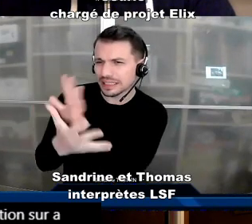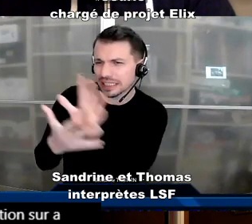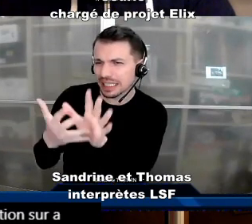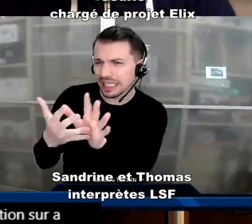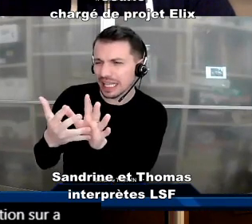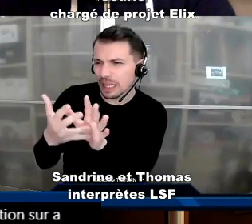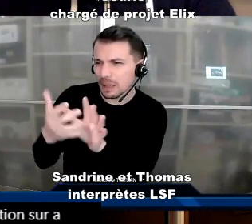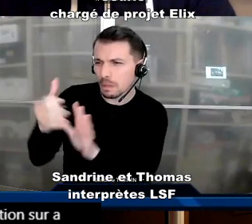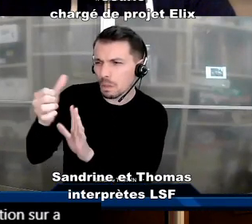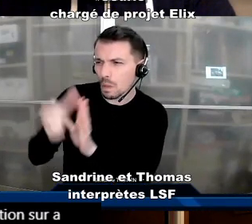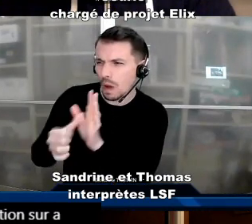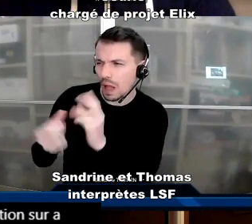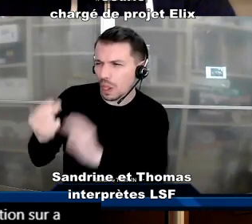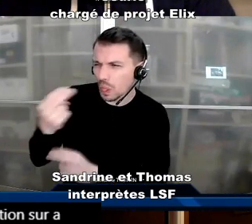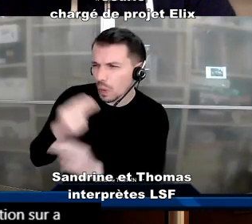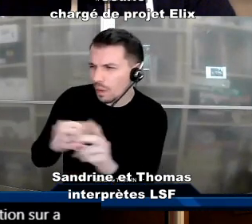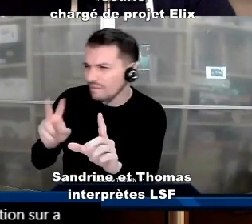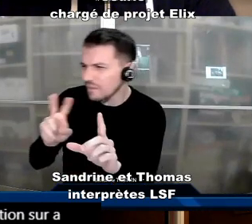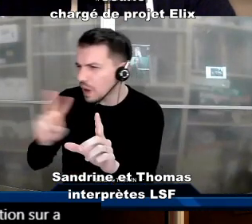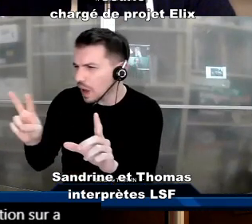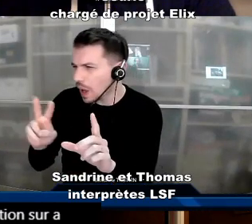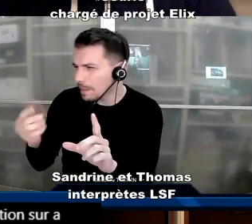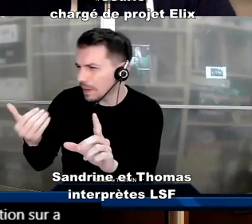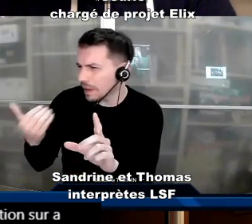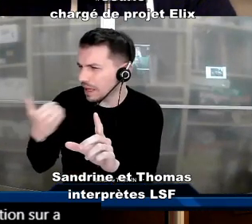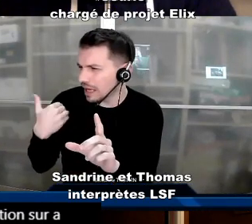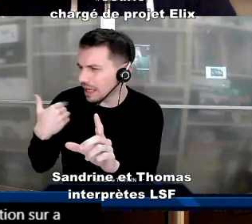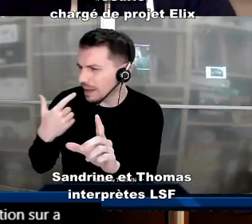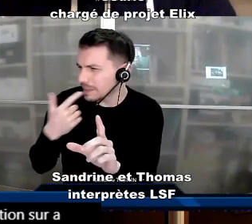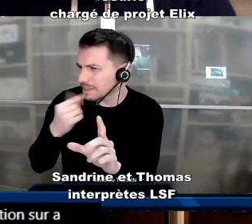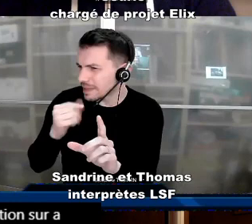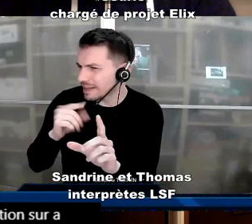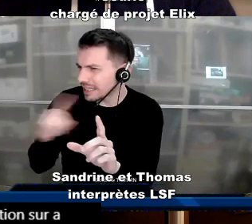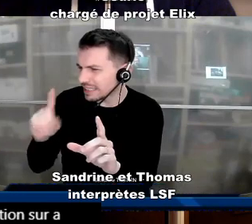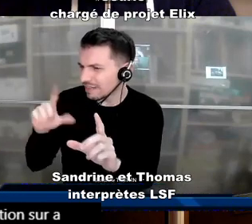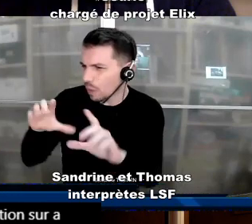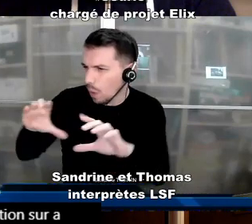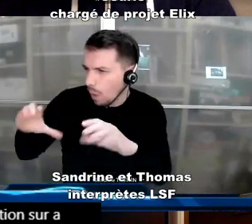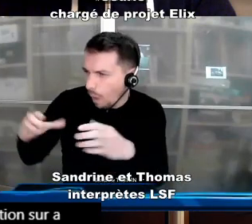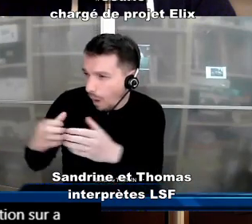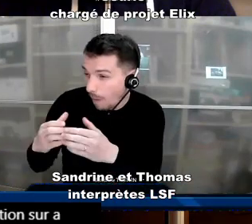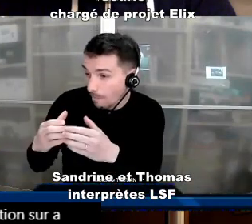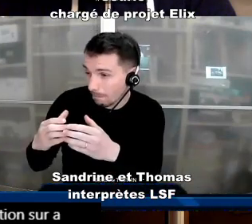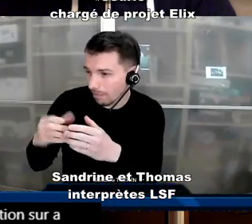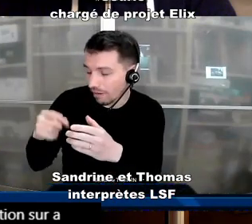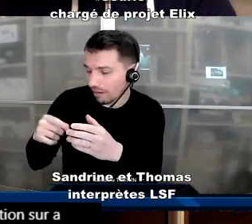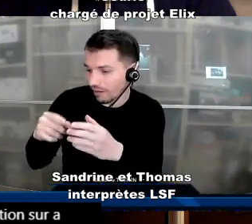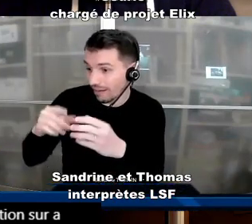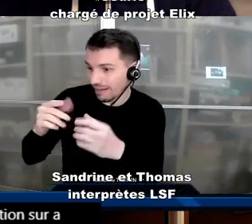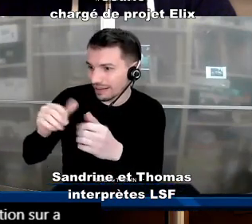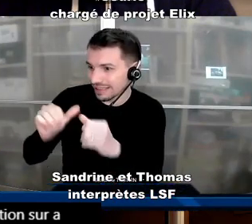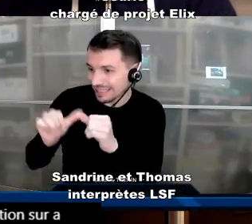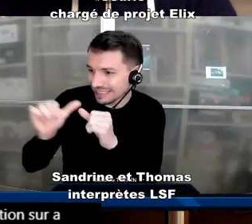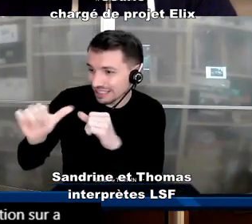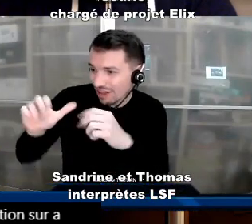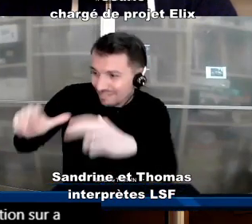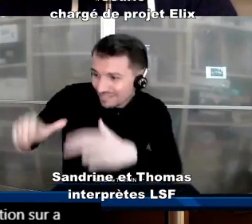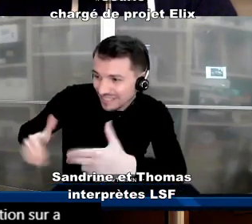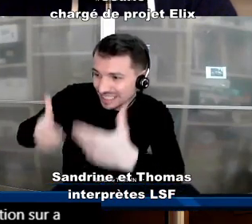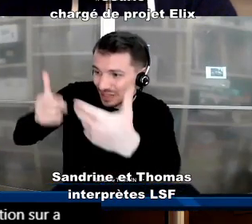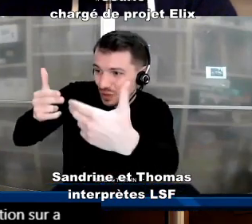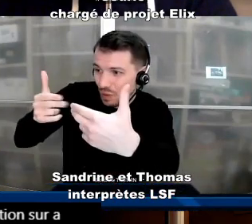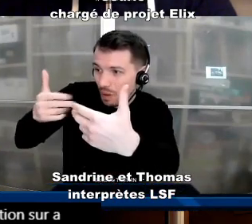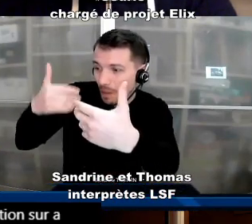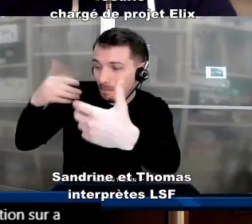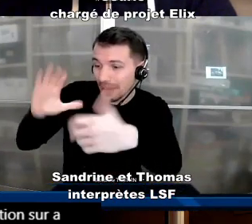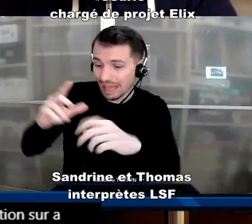le mois de novembre sont pas simples du tout. On doit être en groupe et travailler en visio. Sauf qu'il y a toujours une personne qui ne peut pas sur le créneau